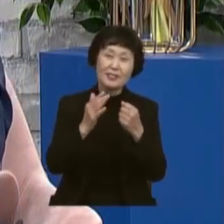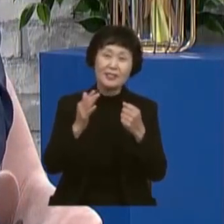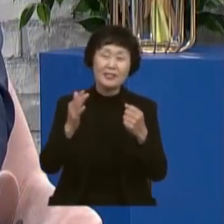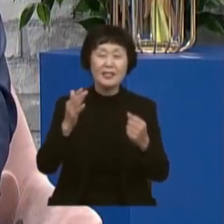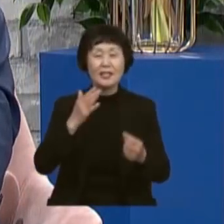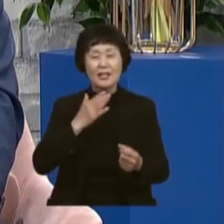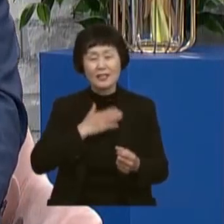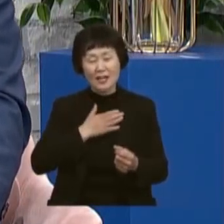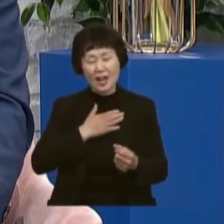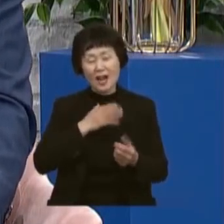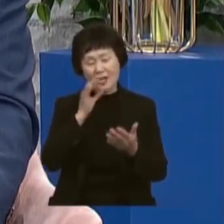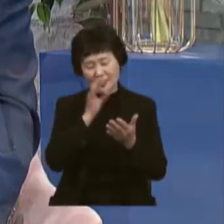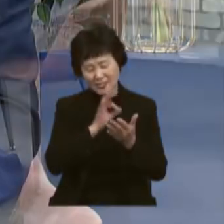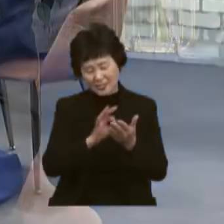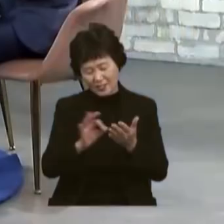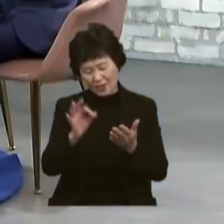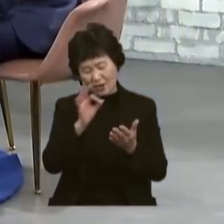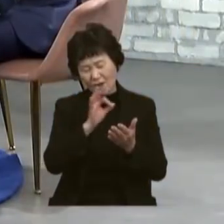나를